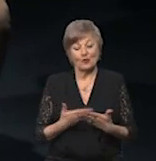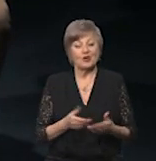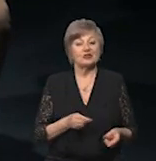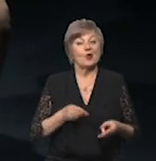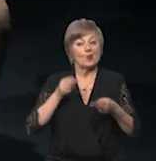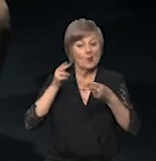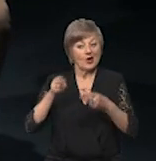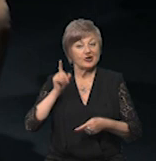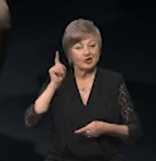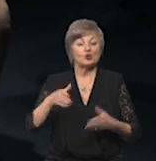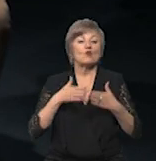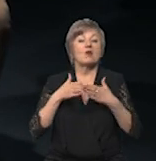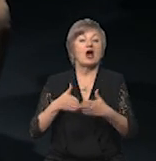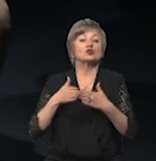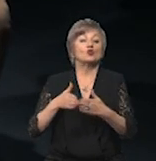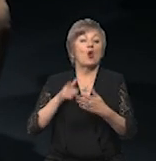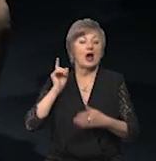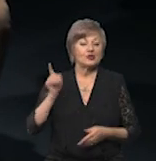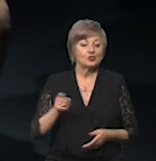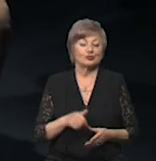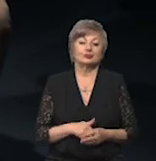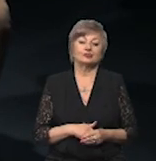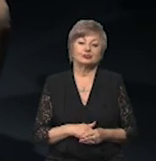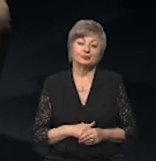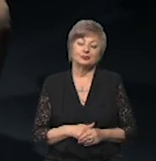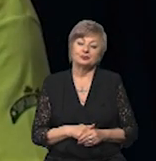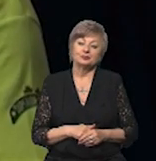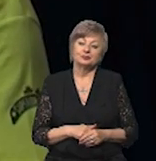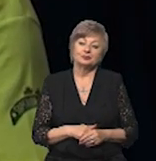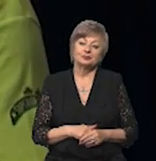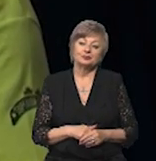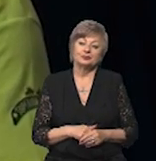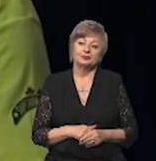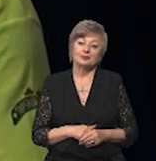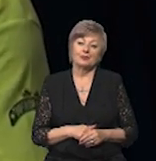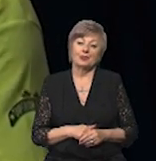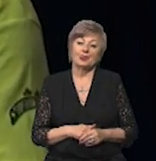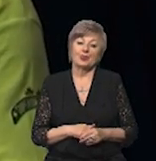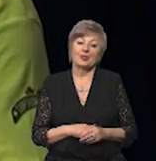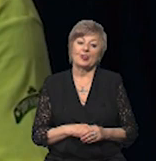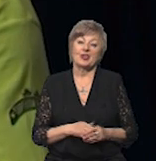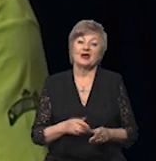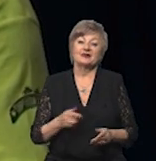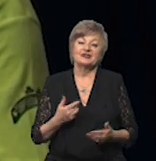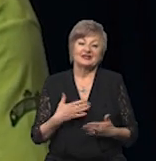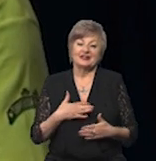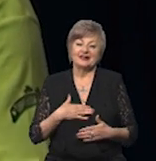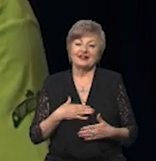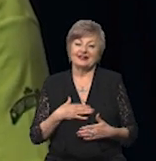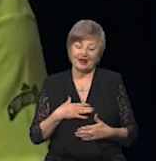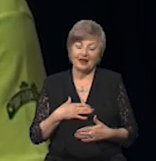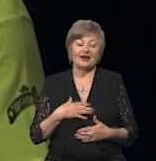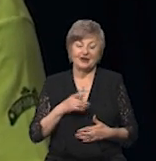в Португалію. Винна колекція у вас також є? Винна колекція. Чи не затримується? Не